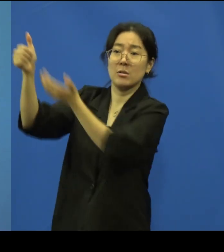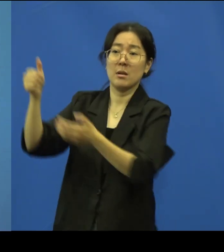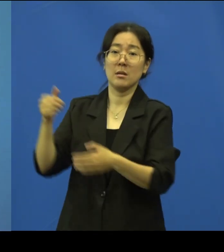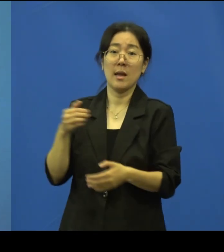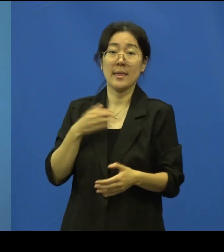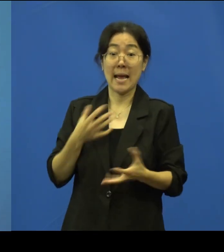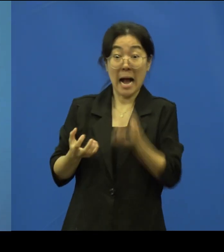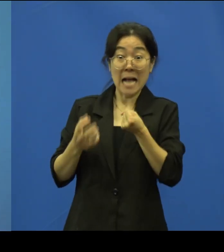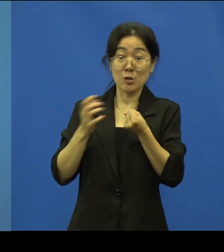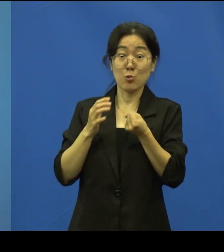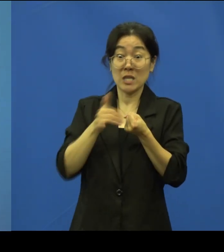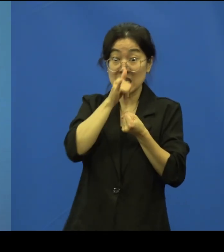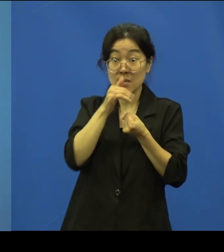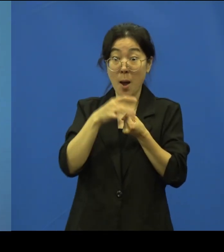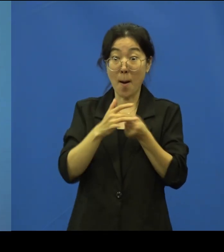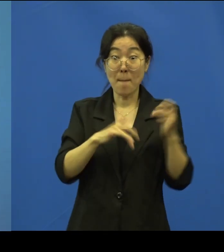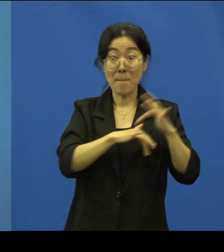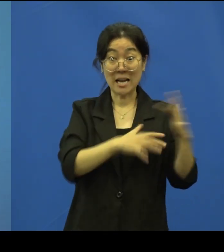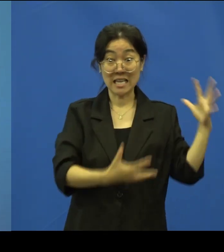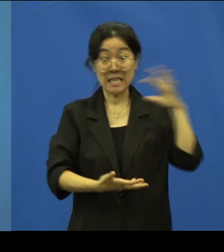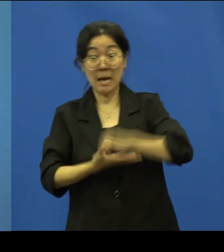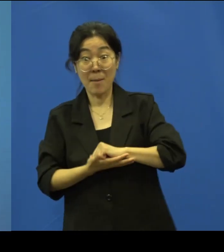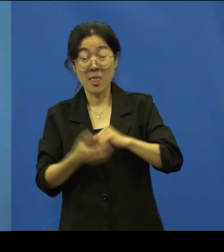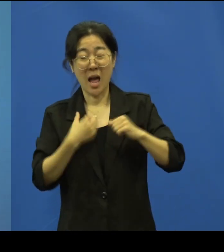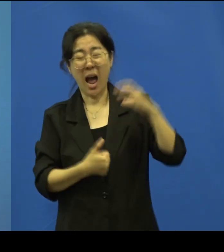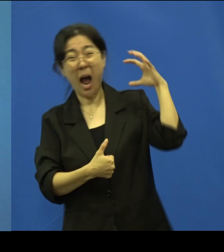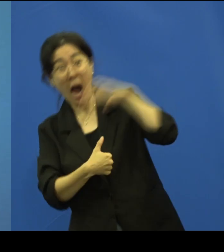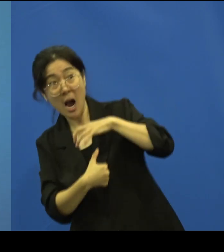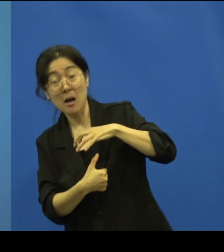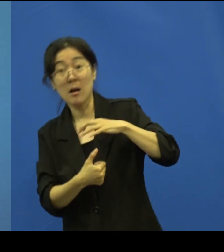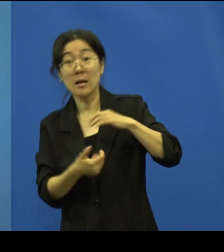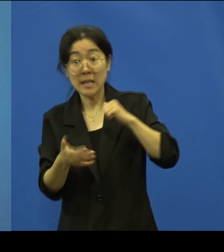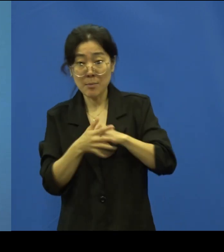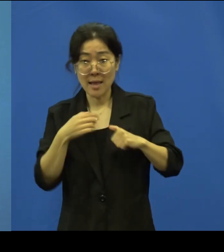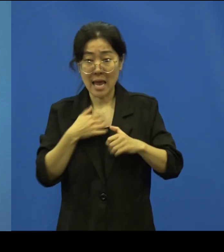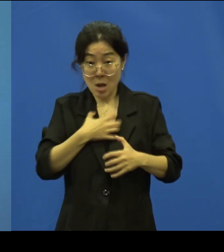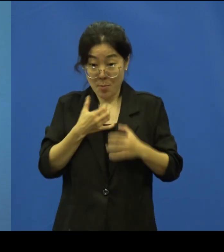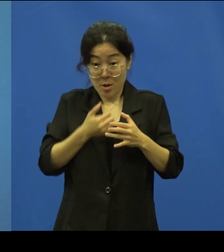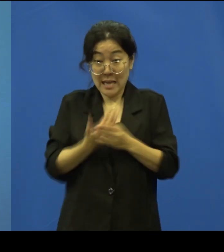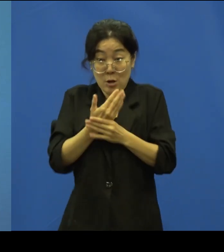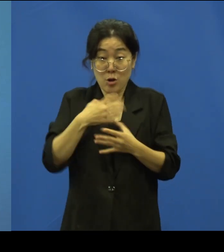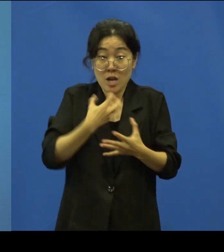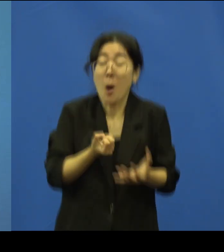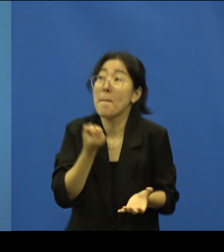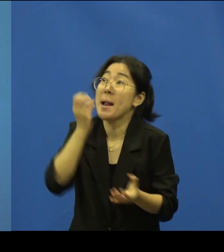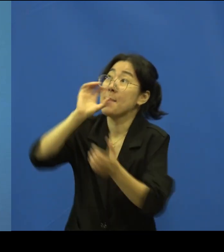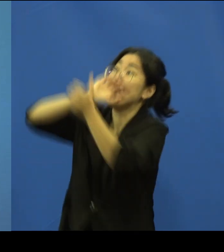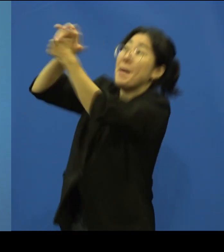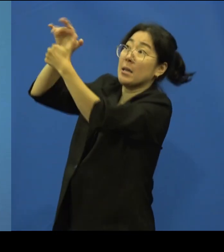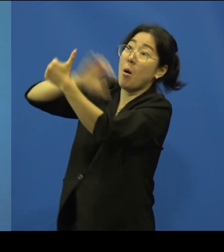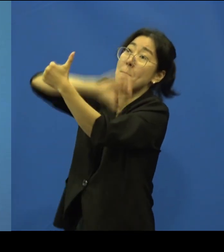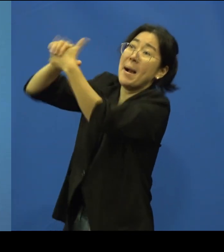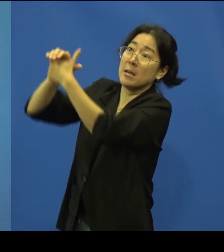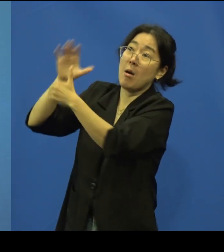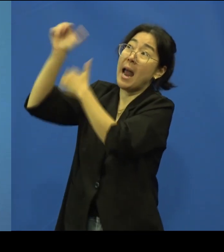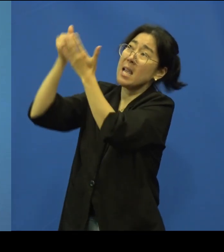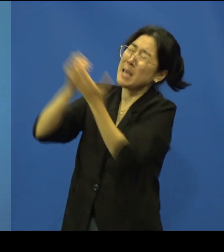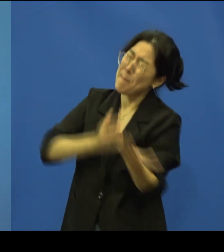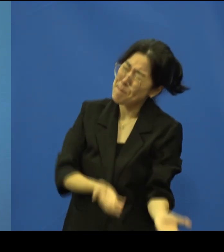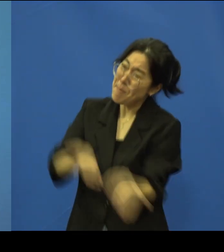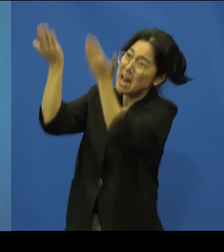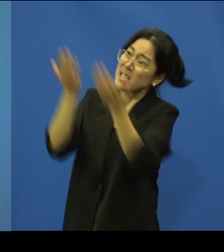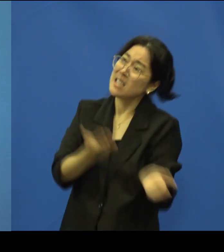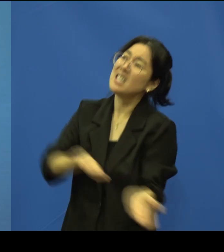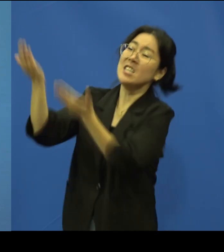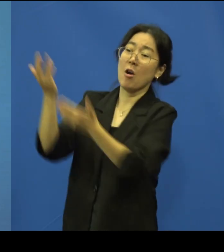기도로 맡기는 거죠. 내가 여러분 이 회사에서도 무슨 문제가 있으면은 그거를 부장님께 가서 보고를 해요. 사장님께 가서